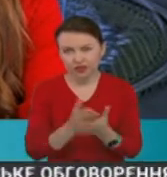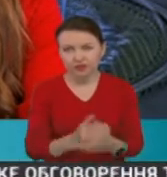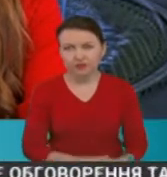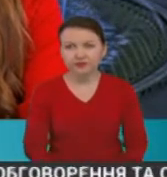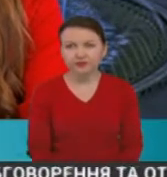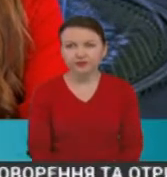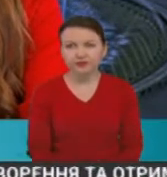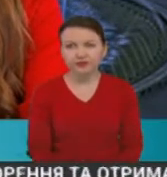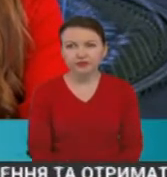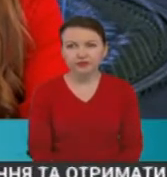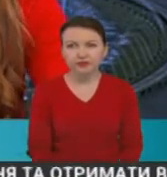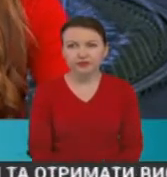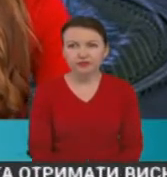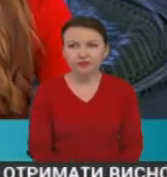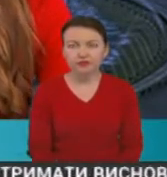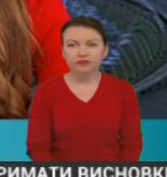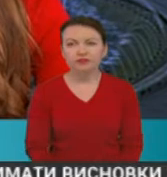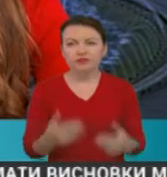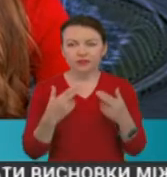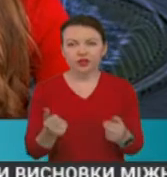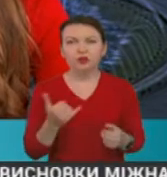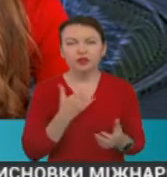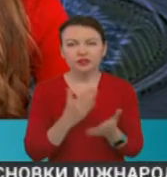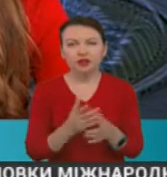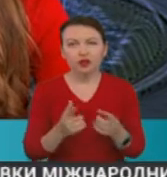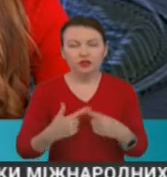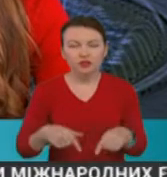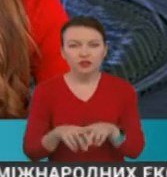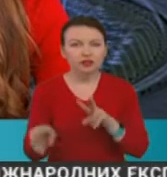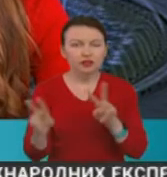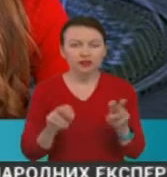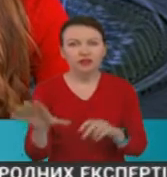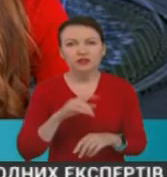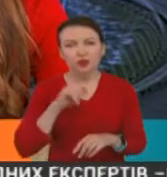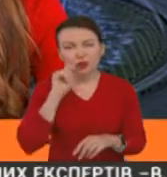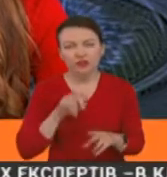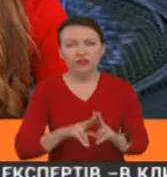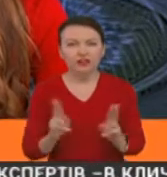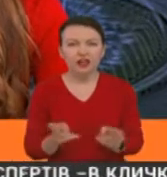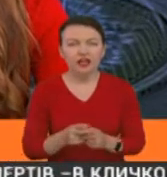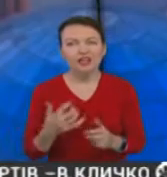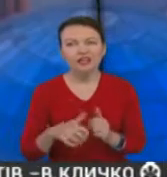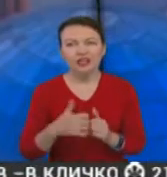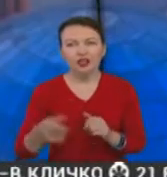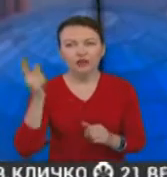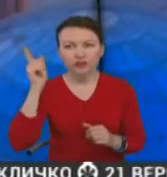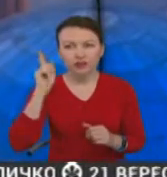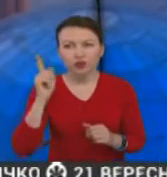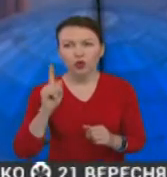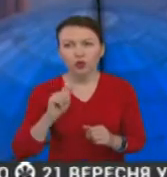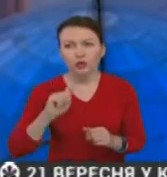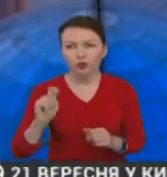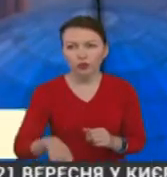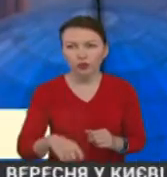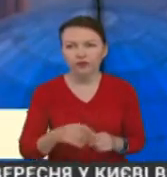Наталю. Так, у нас есть такая организация, которая называется Всеукраинская Федерация Средневечного Боя. Володимир Янченко,